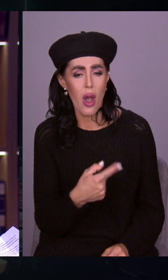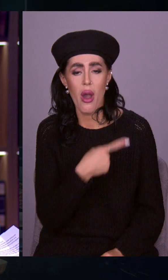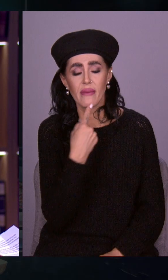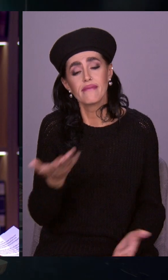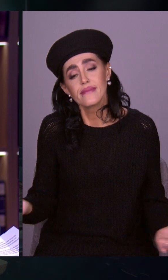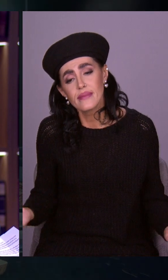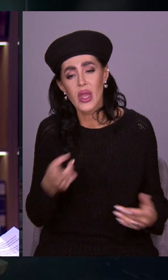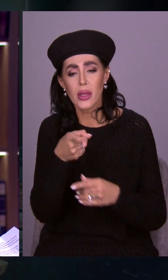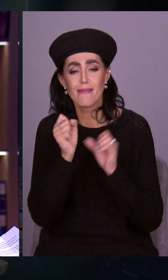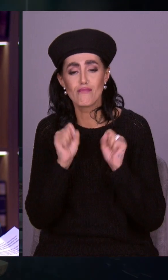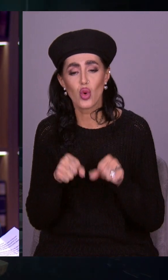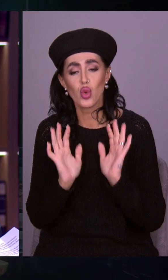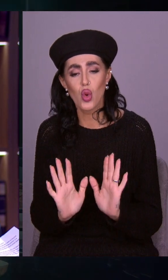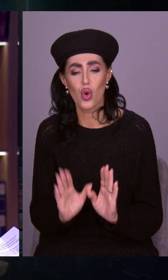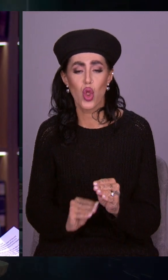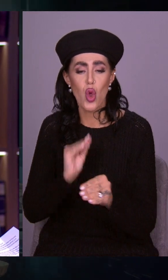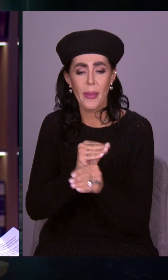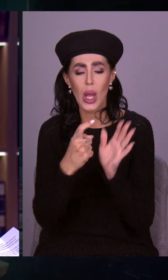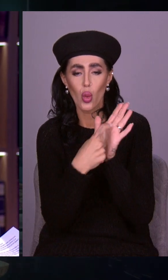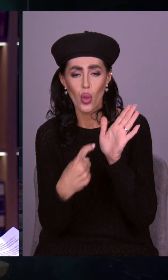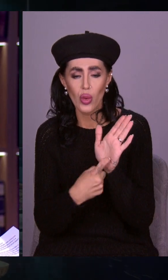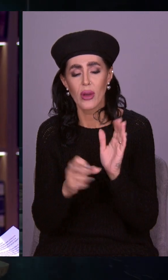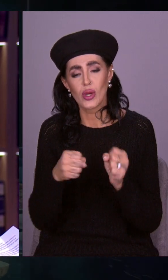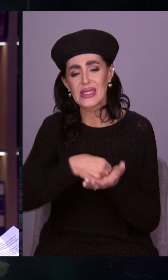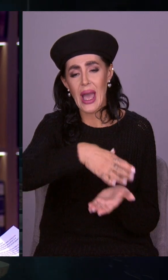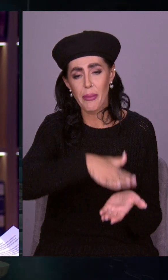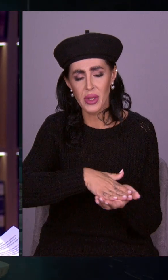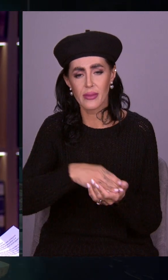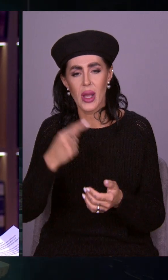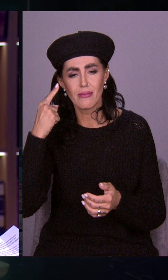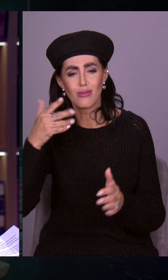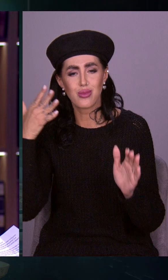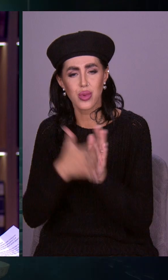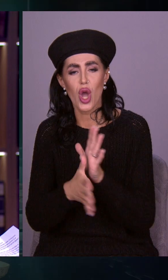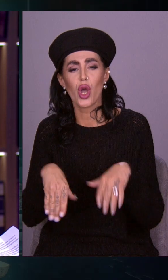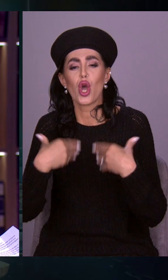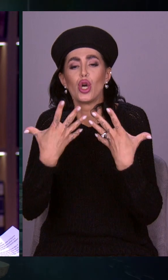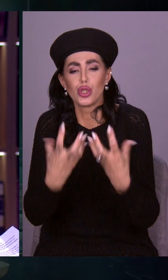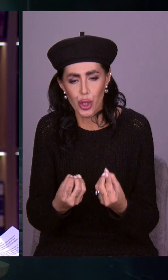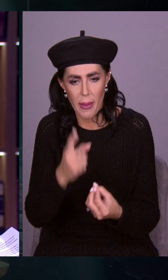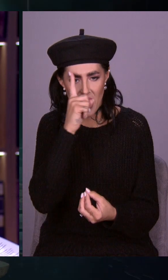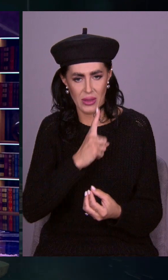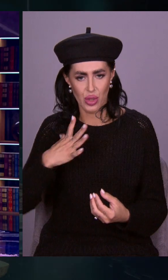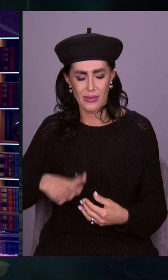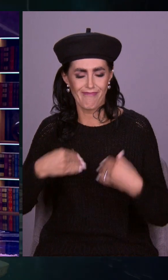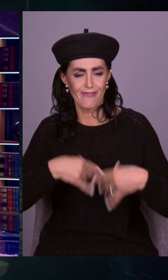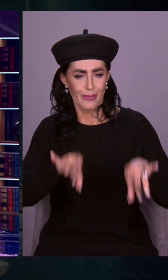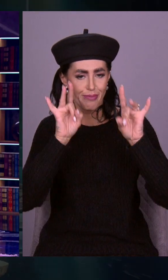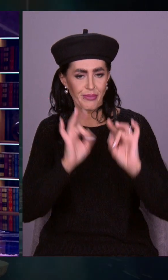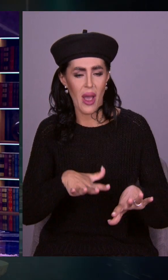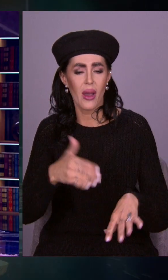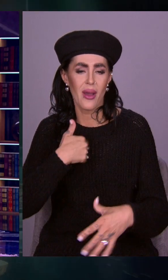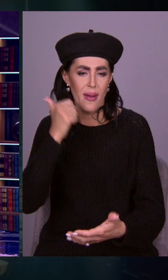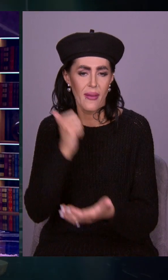ви можете записатися на додаткову консультацію, ми вам пояснимо. Ми розуміли, що це ще плюс-мінус місяць, щонайменше. Слухай, таке відчуття, що